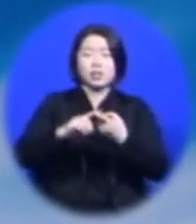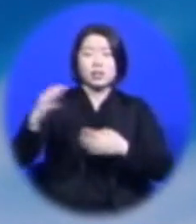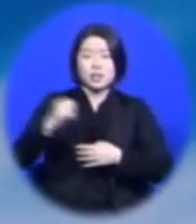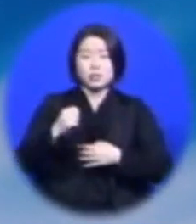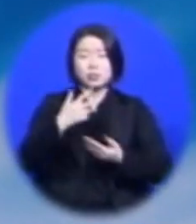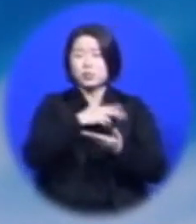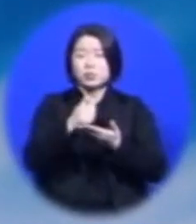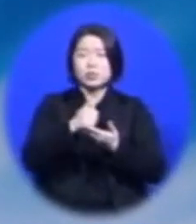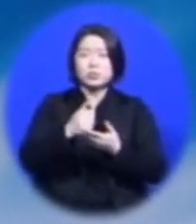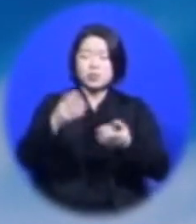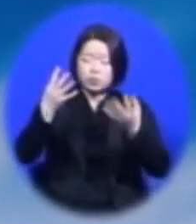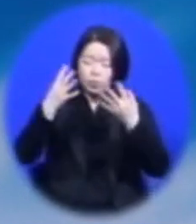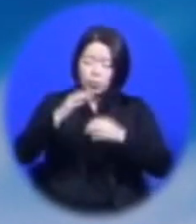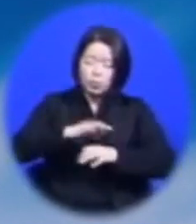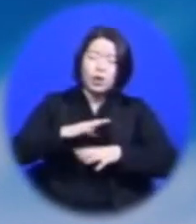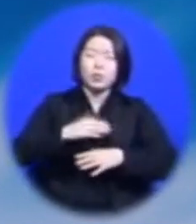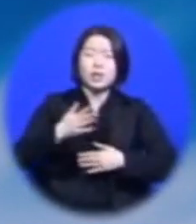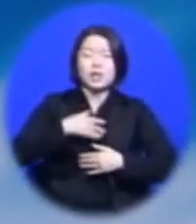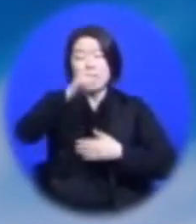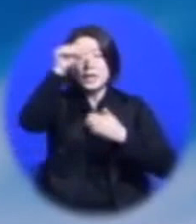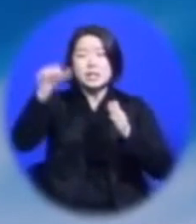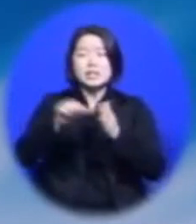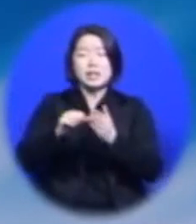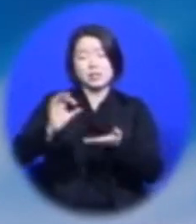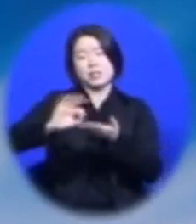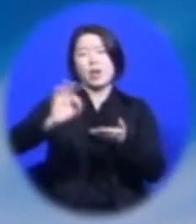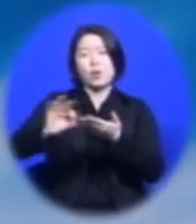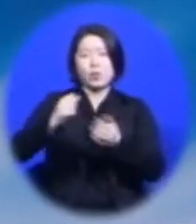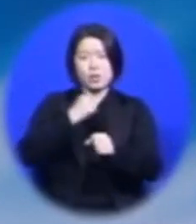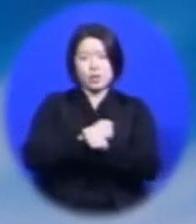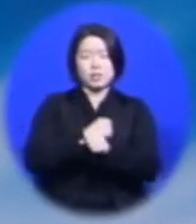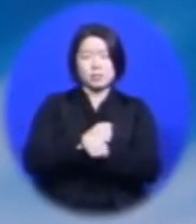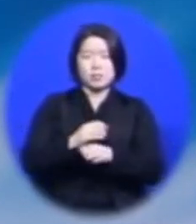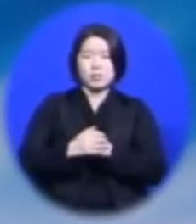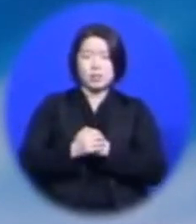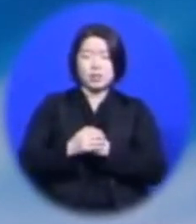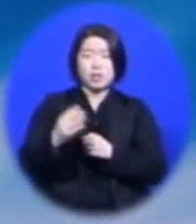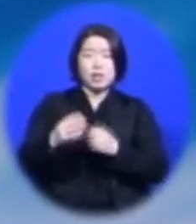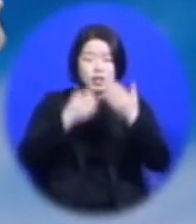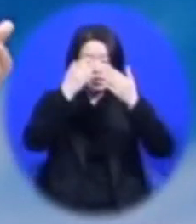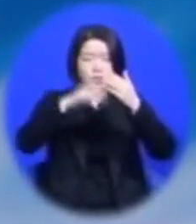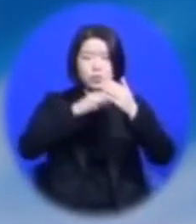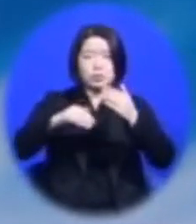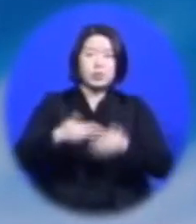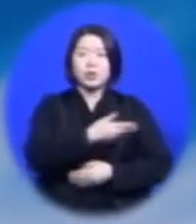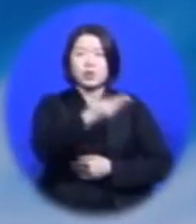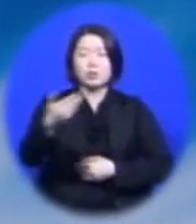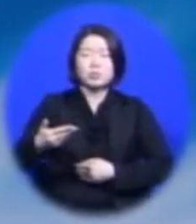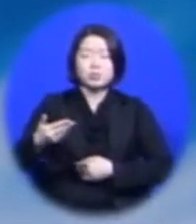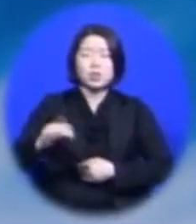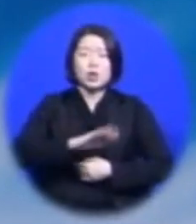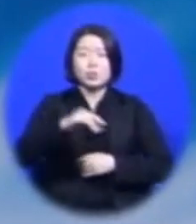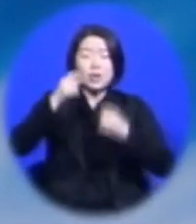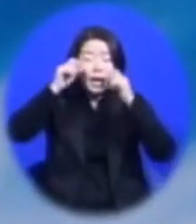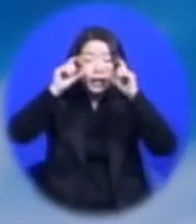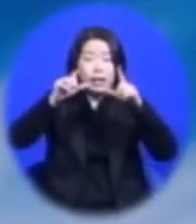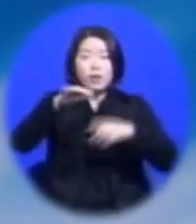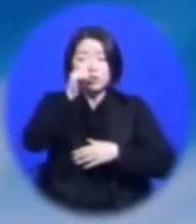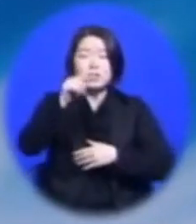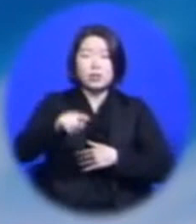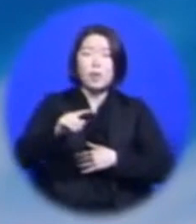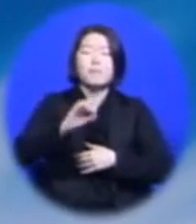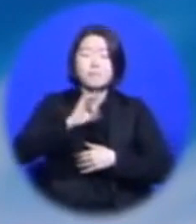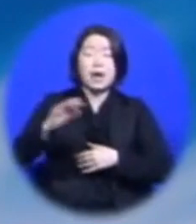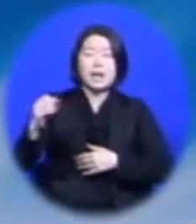얼마나 놀랍게 내 인생을 들어 쓰실까 하는 것입니다. 성도 여러분, 우리가 깨어있는 것만